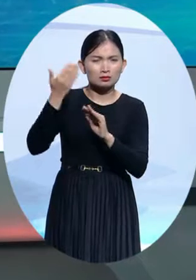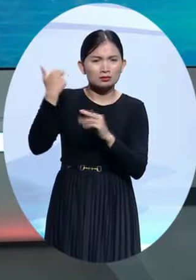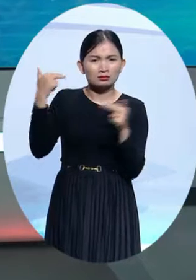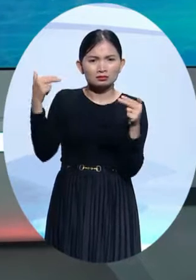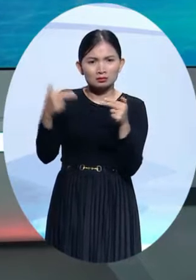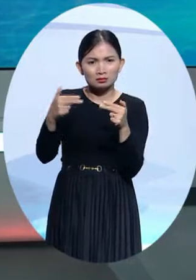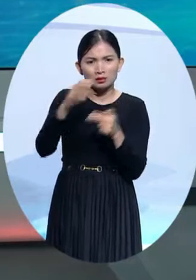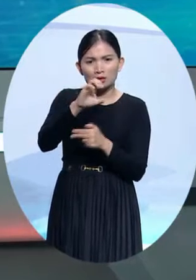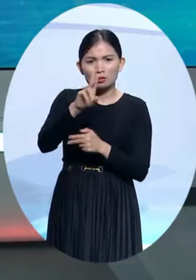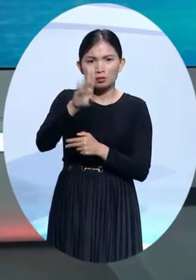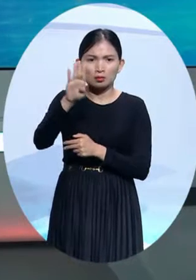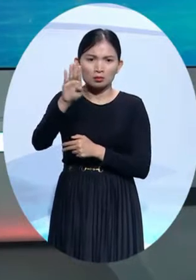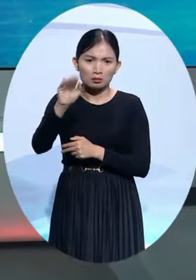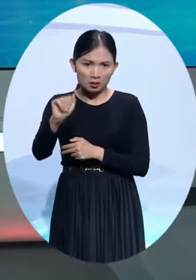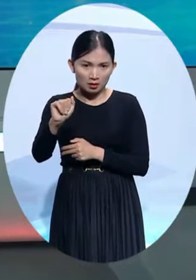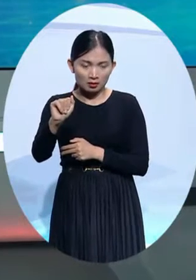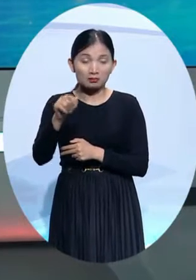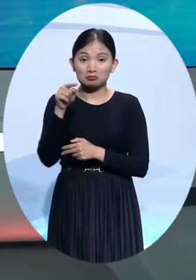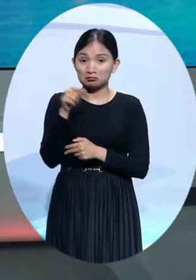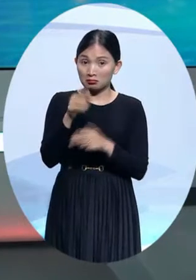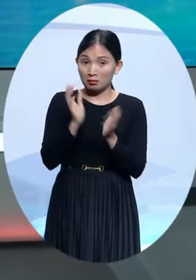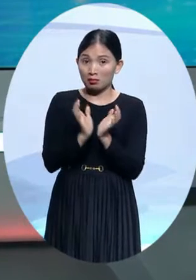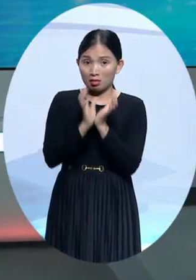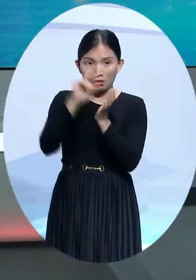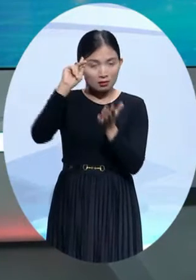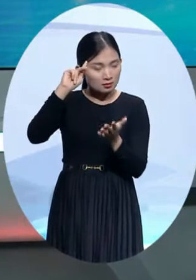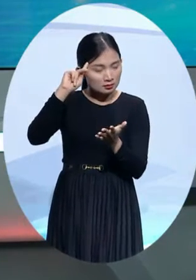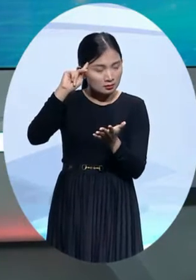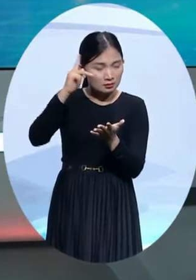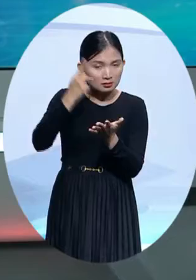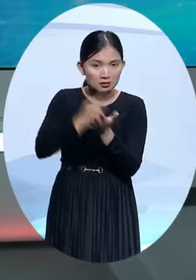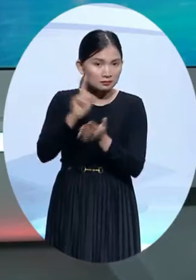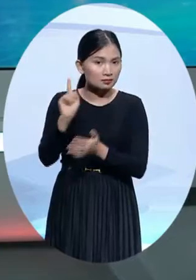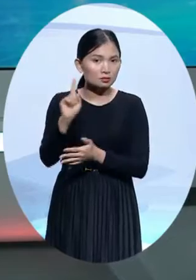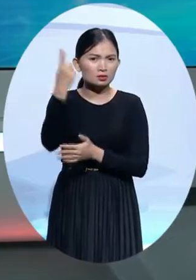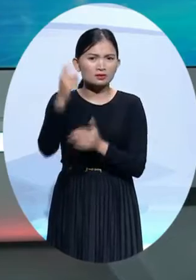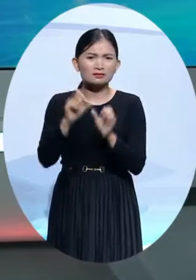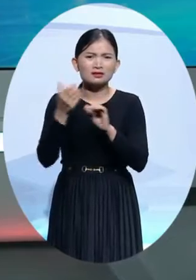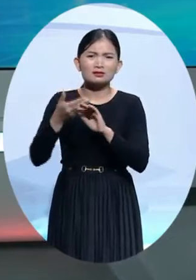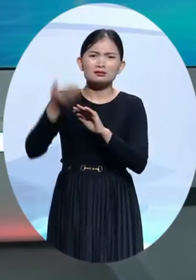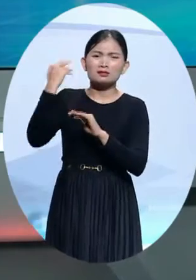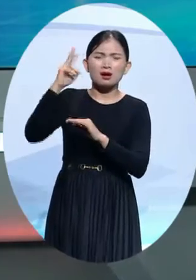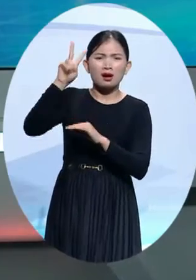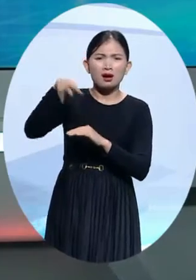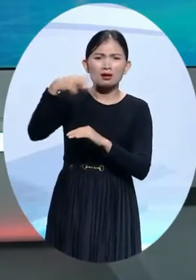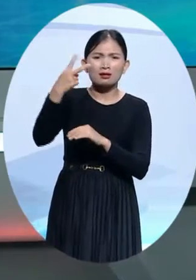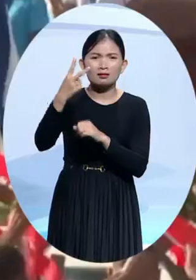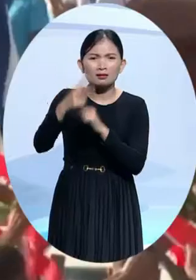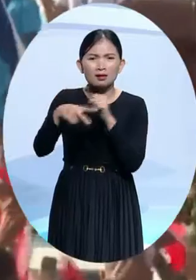là lần đầu tiên lễ kỷ niệm sự kiện này được tổ chức sau 2 năm tạm ngưng do dịch COVID-19.